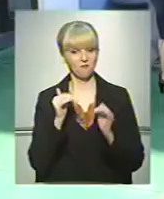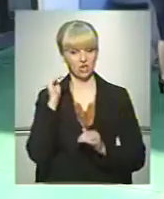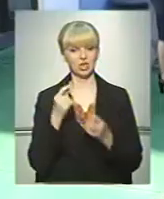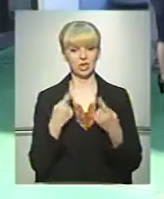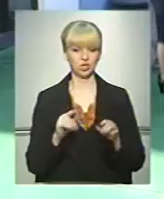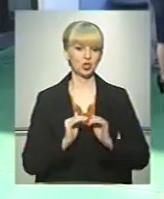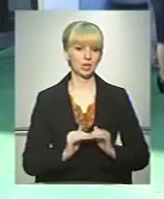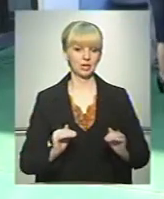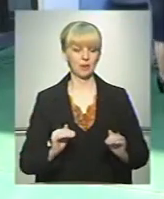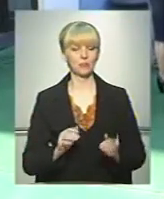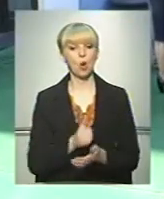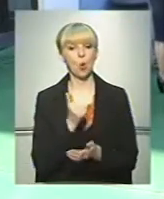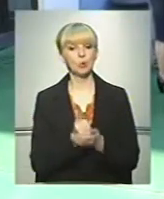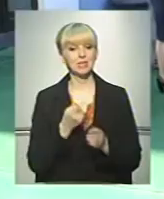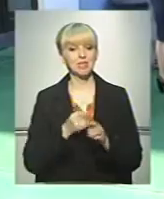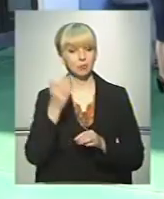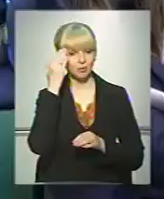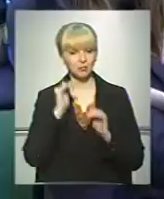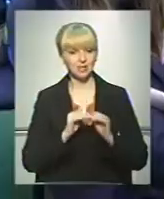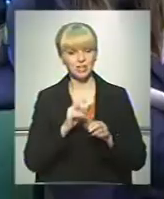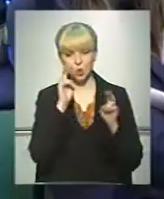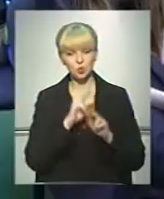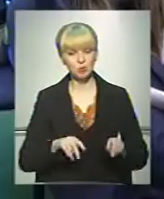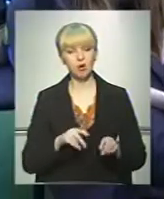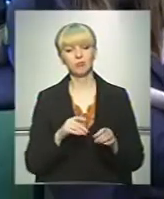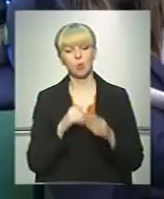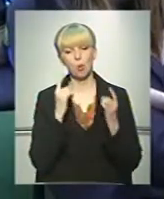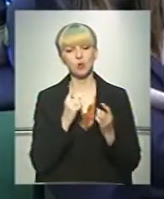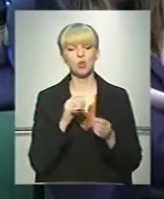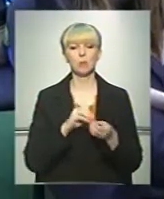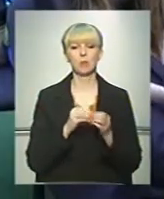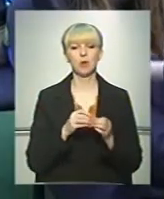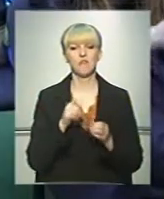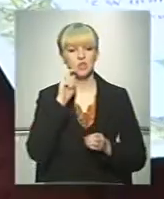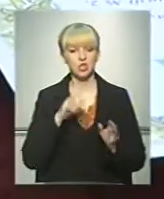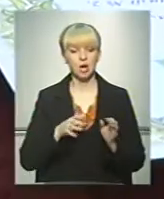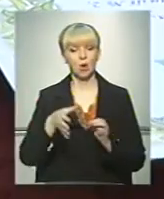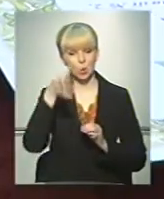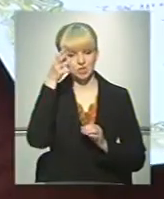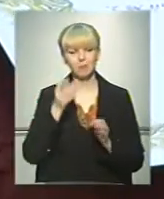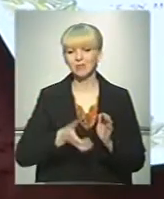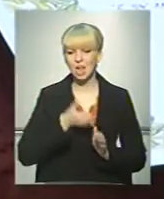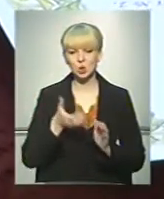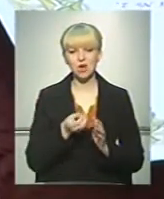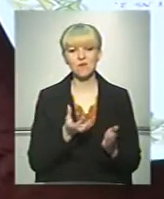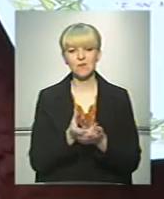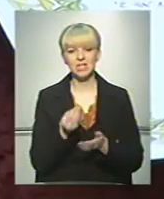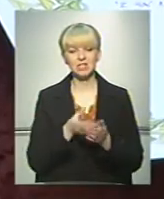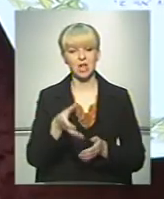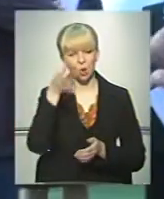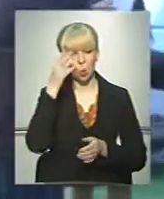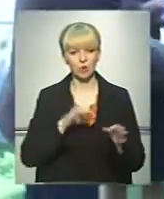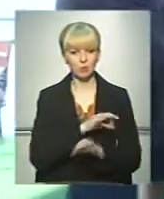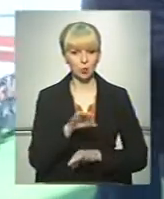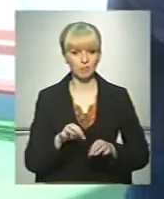дітей. Головне, аби ці обдаровані діти не загубилися у буденних проблемах вітчизняної освіти, а саме недостатньому фінансуванні наукових